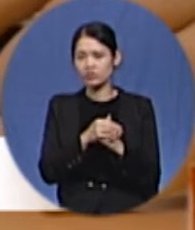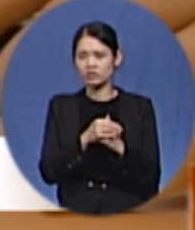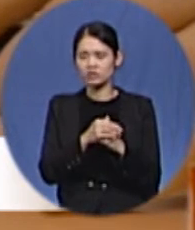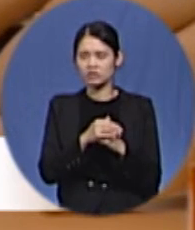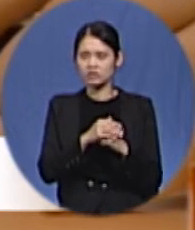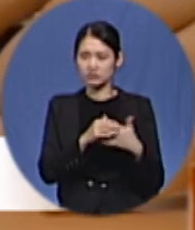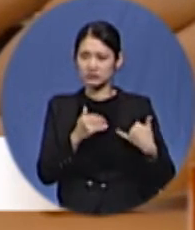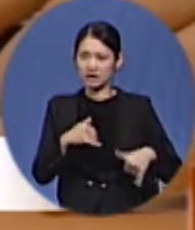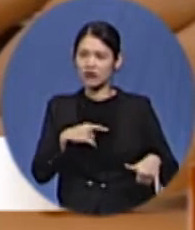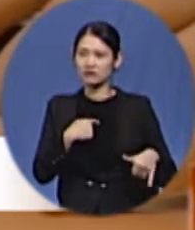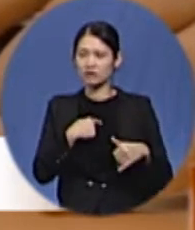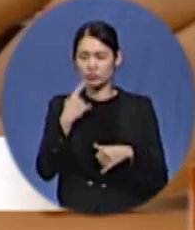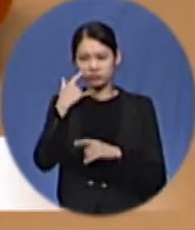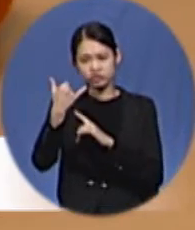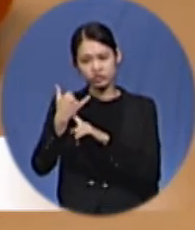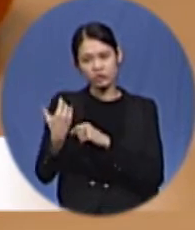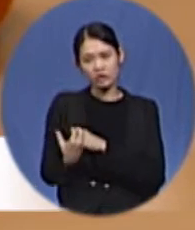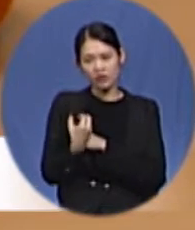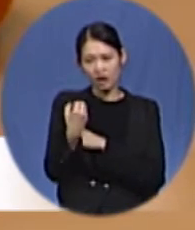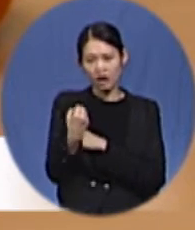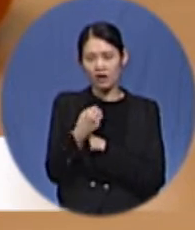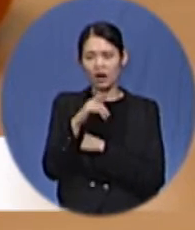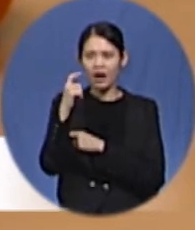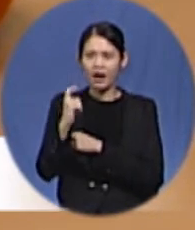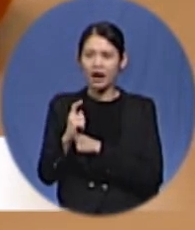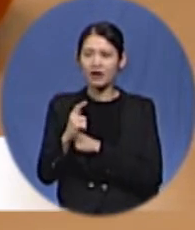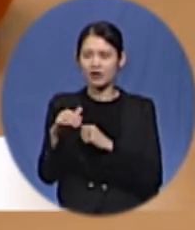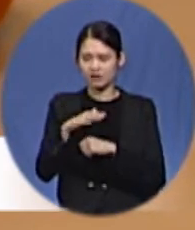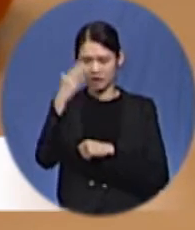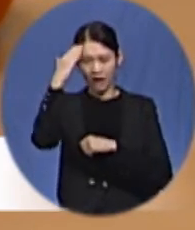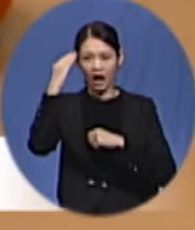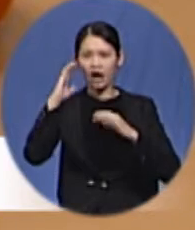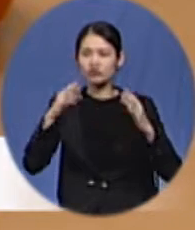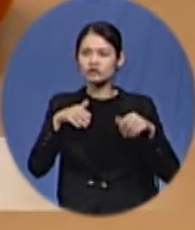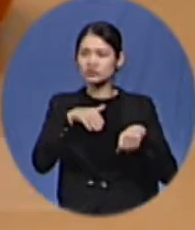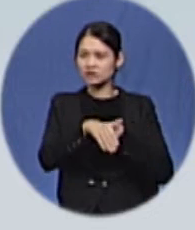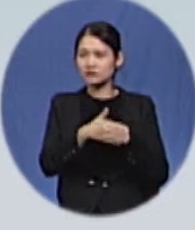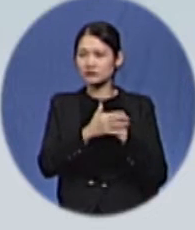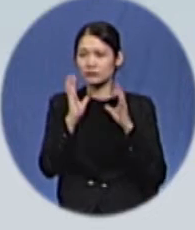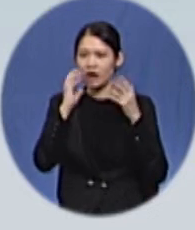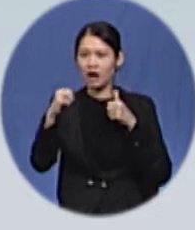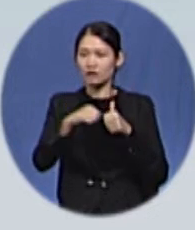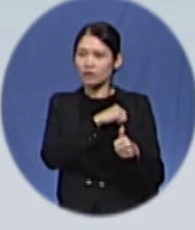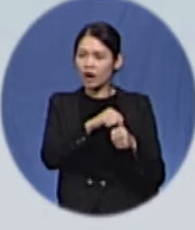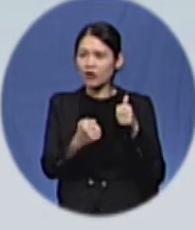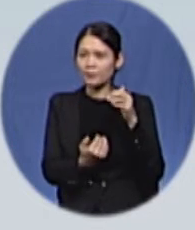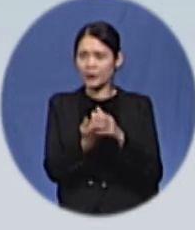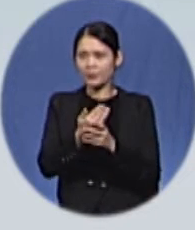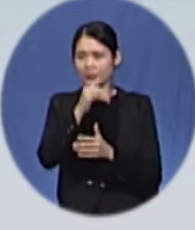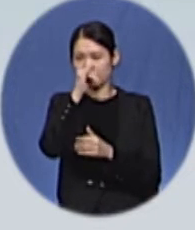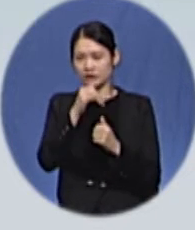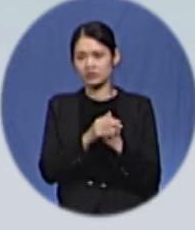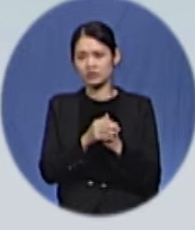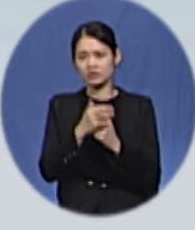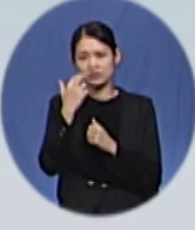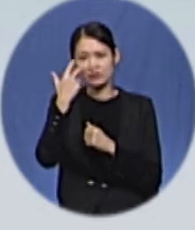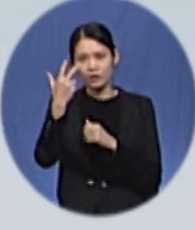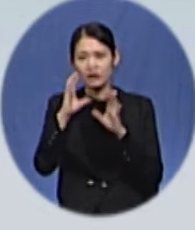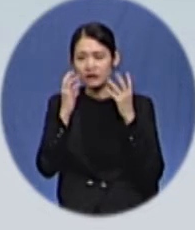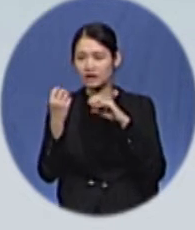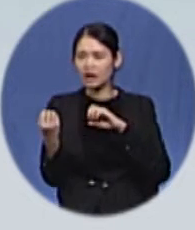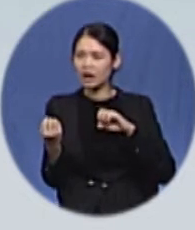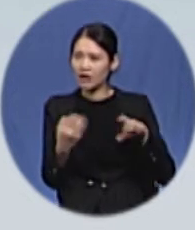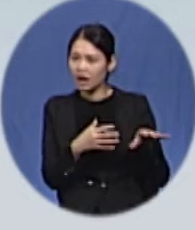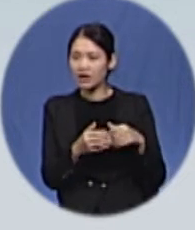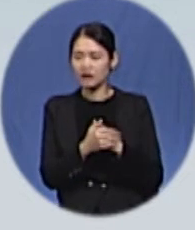부모 소유물로 여기는 경향이 강한 우리나라에선 아동학대로 이어지기도 합니다. 7개월 된 아들을 내던진